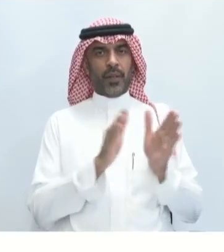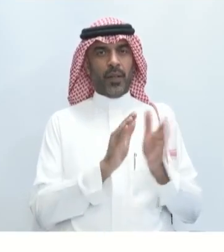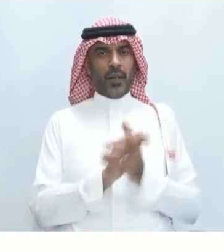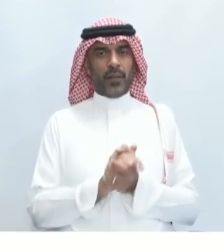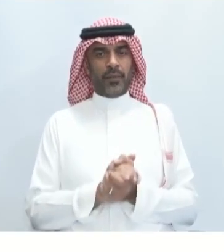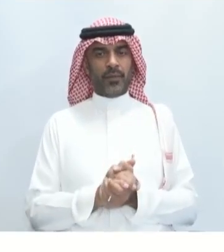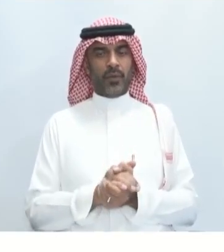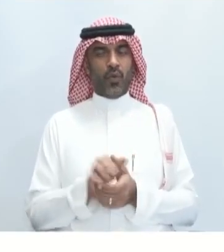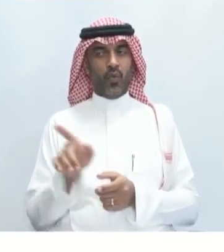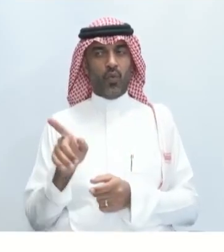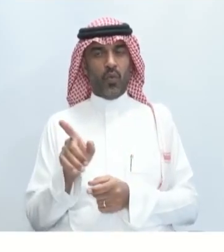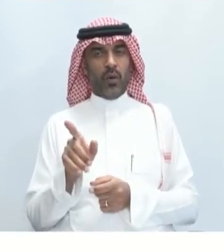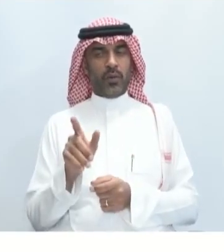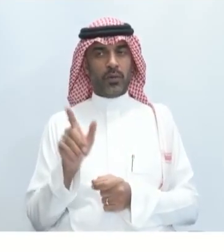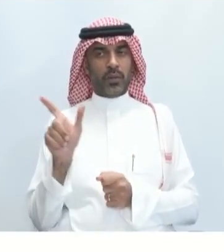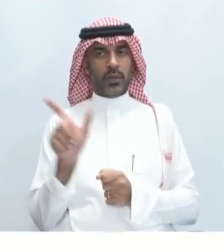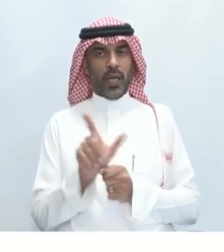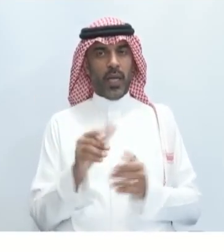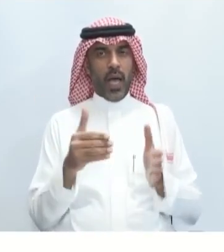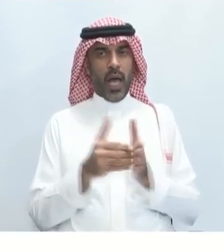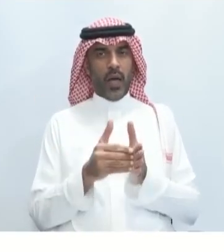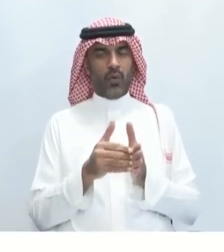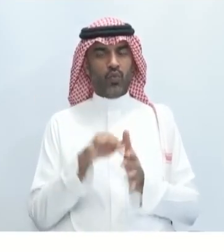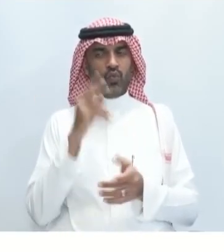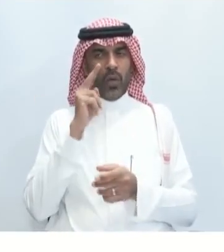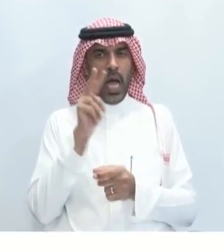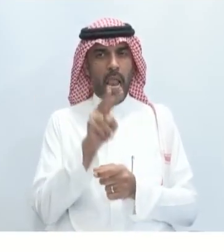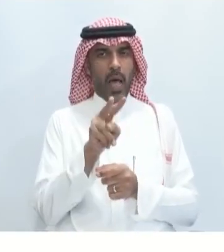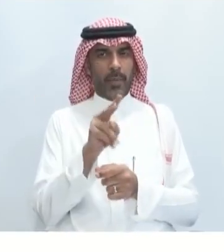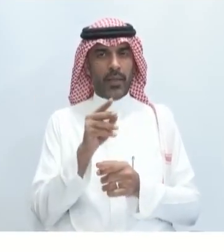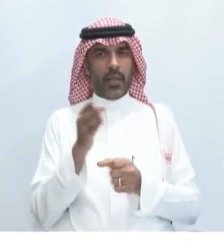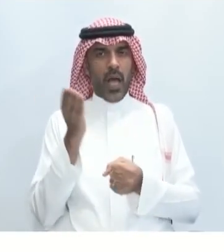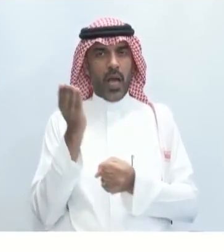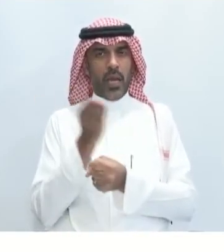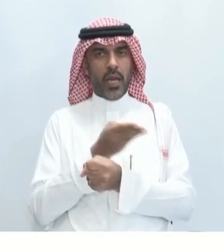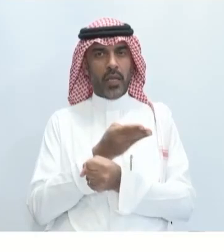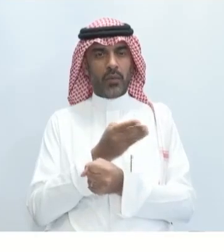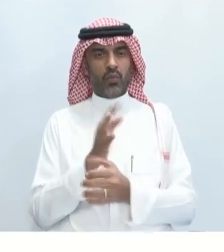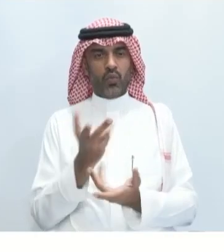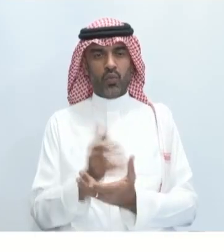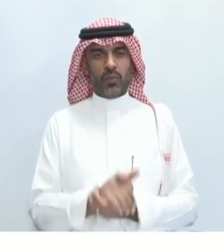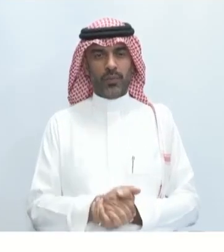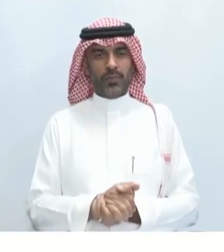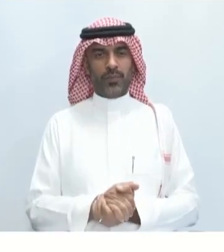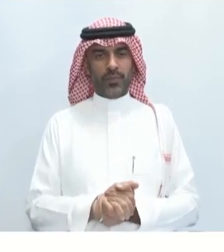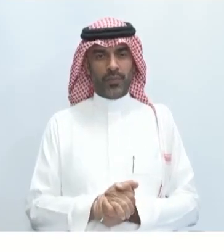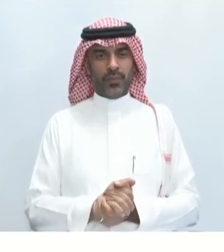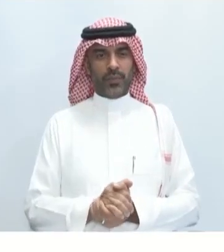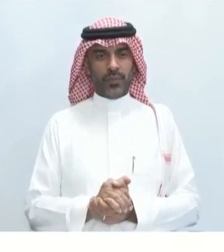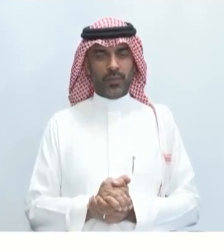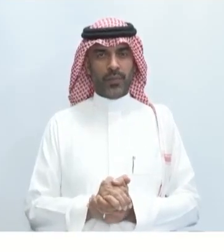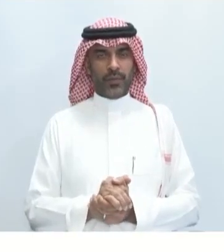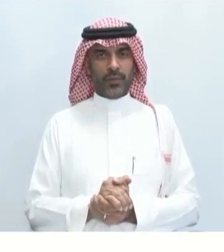بما انه صحيح الاخر فما علامه اعرابه اي ما علامه نصبه